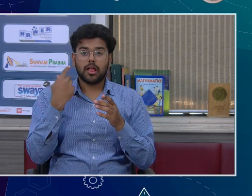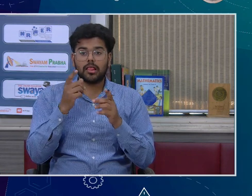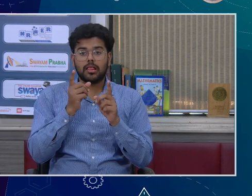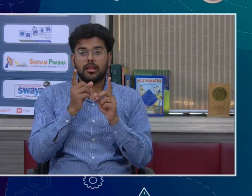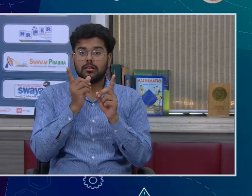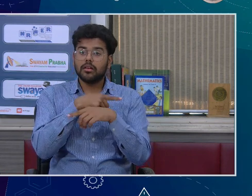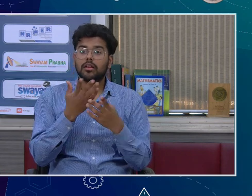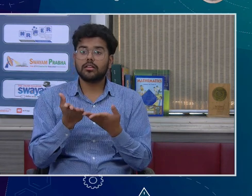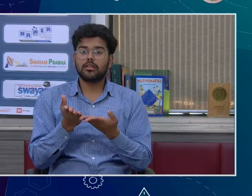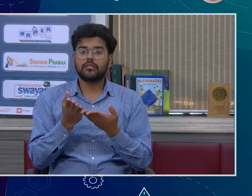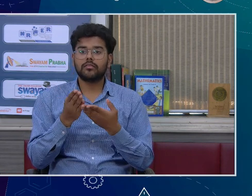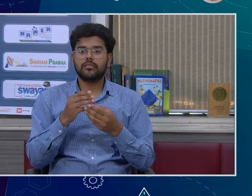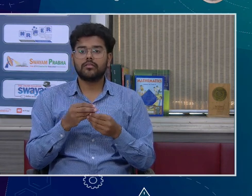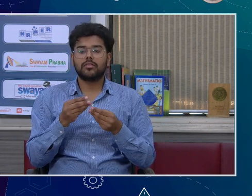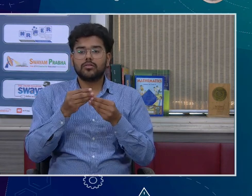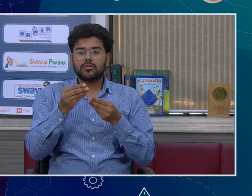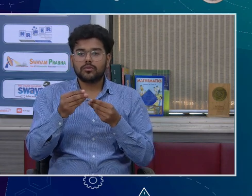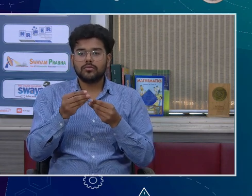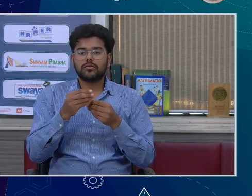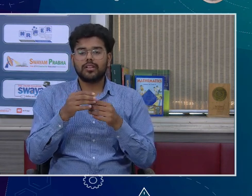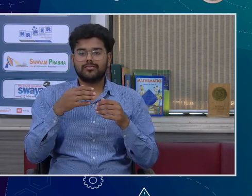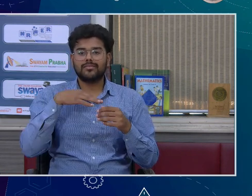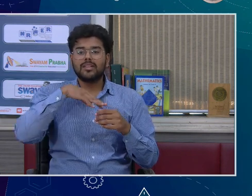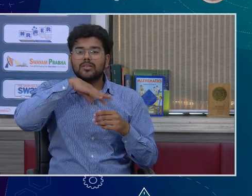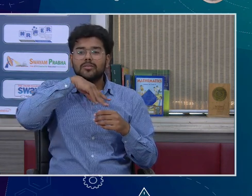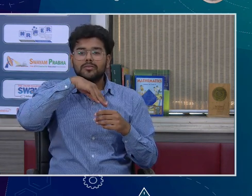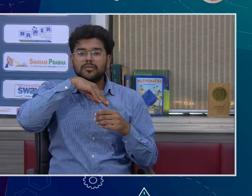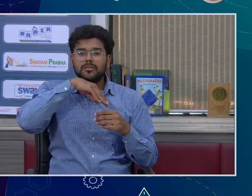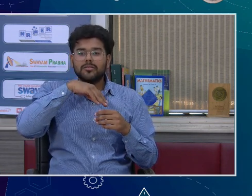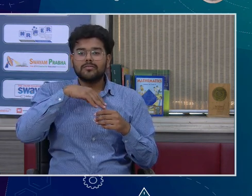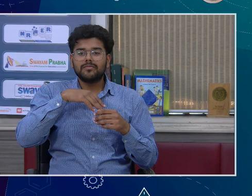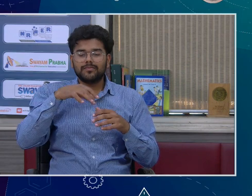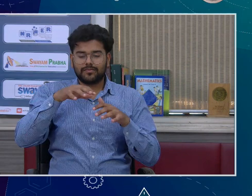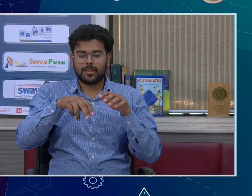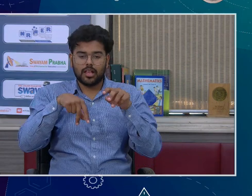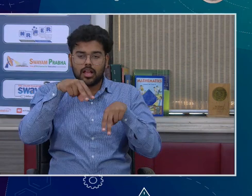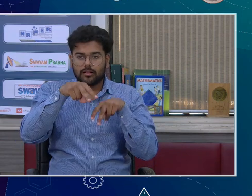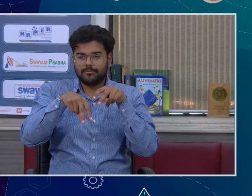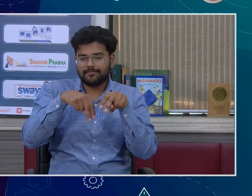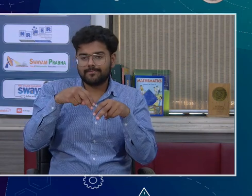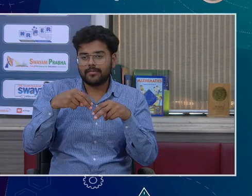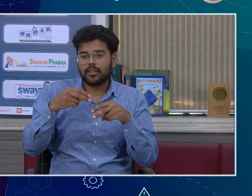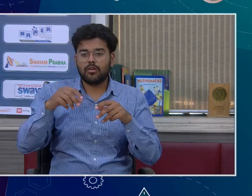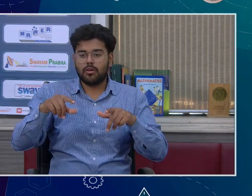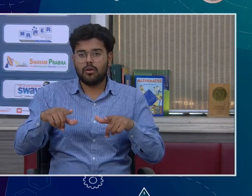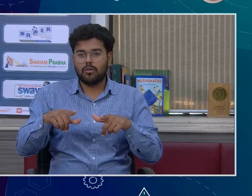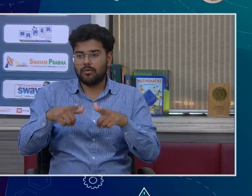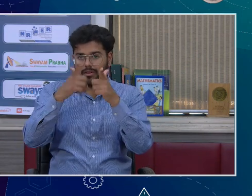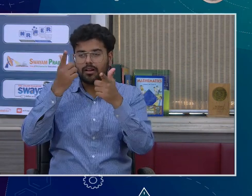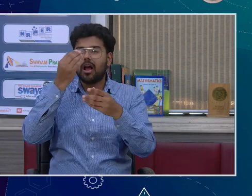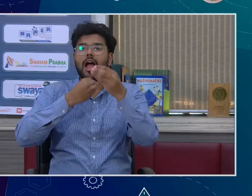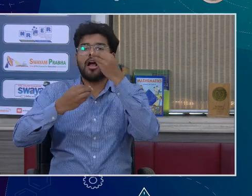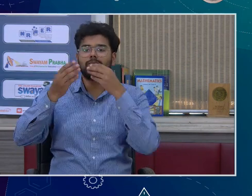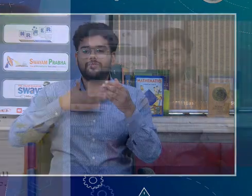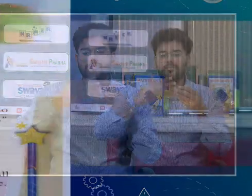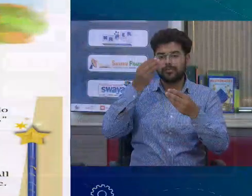soon, A goat came along and ate all the green leaves. लेकिन इतने सुंदर जब पेड़